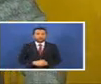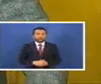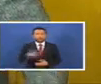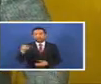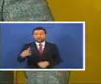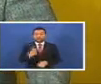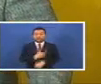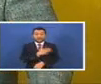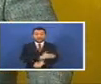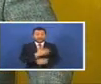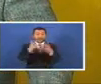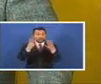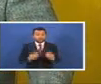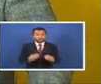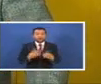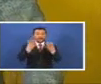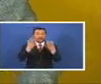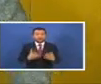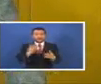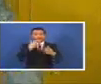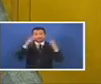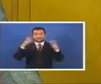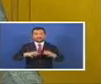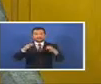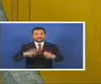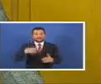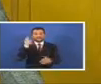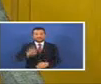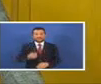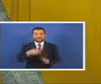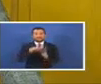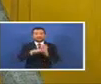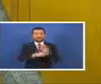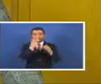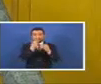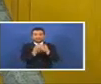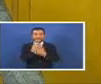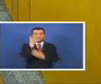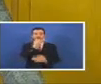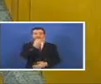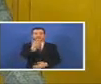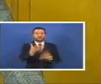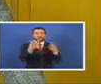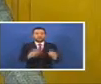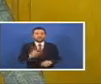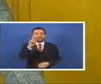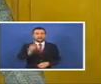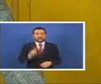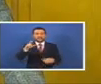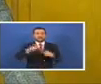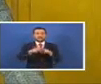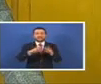bu ülkenin geçirdiği ağır kış koşullarına baharın müjdecisi olarak ilk